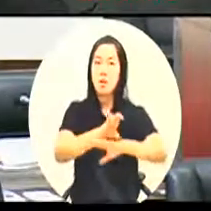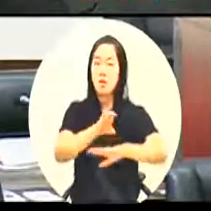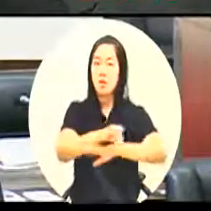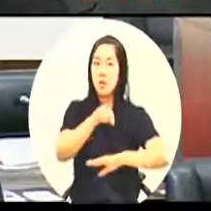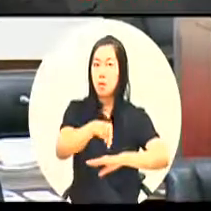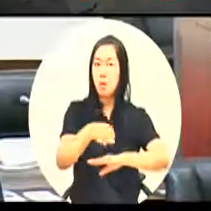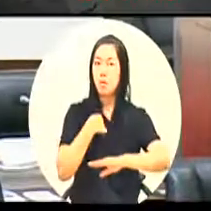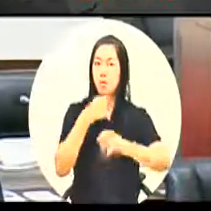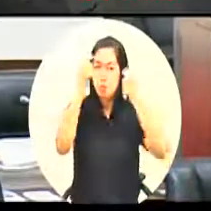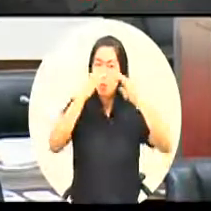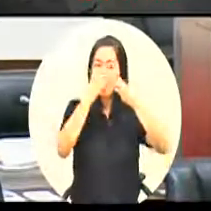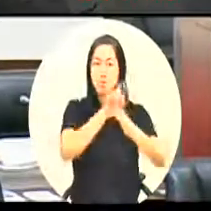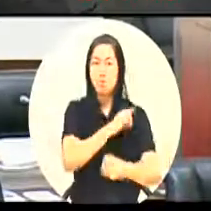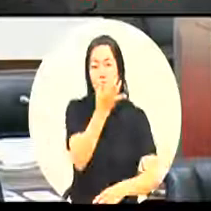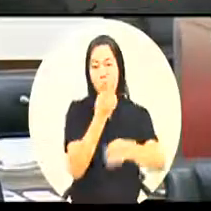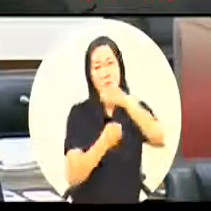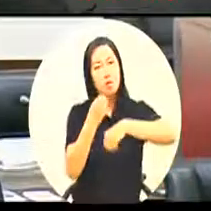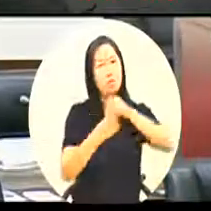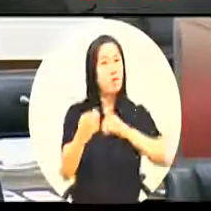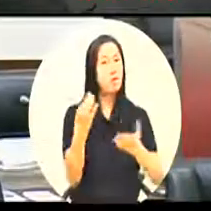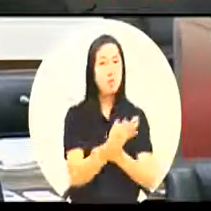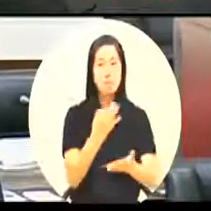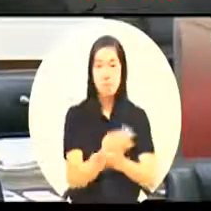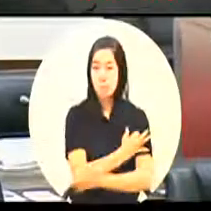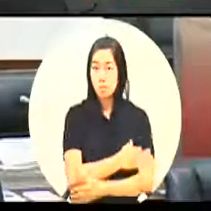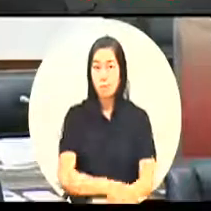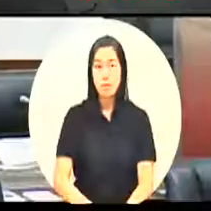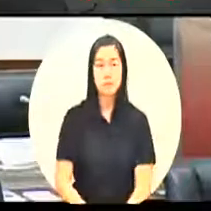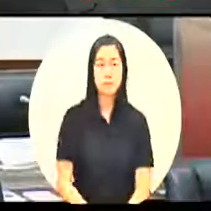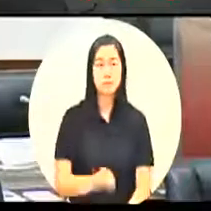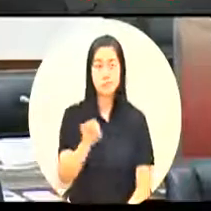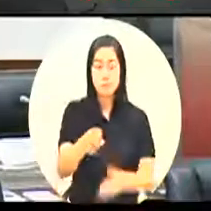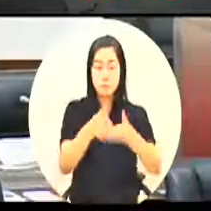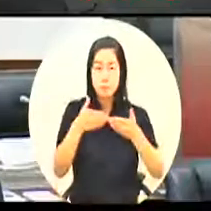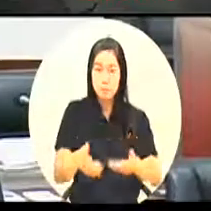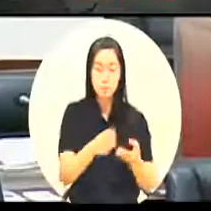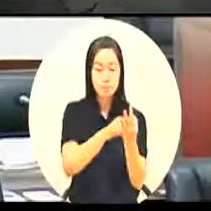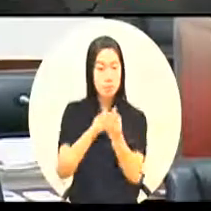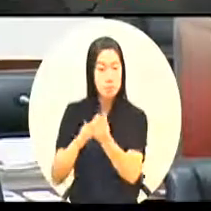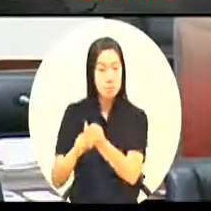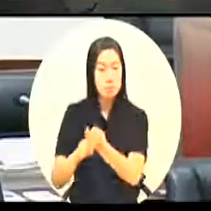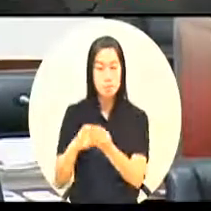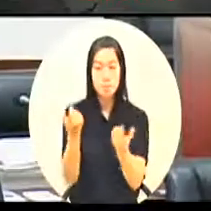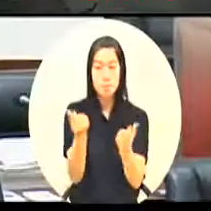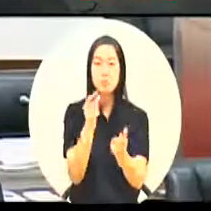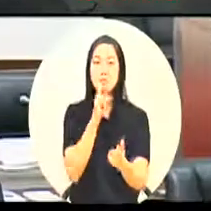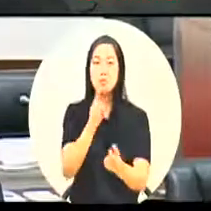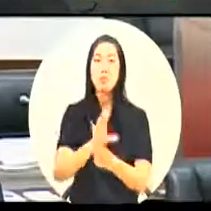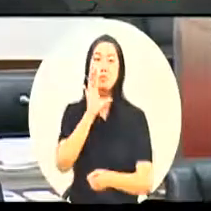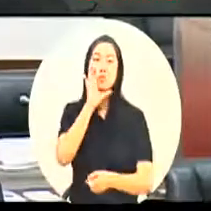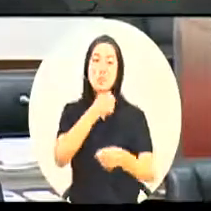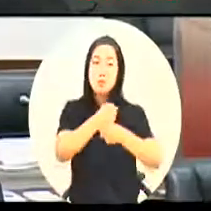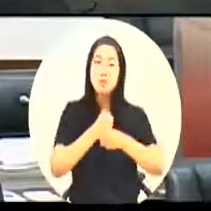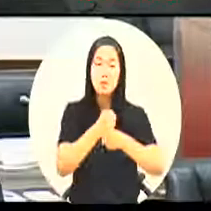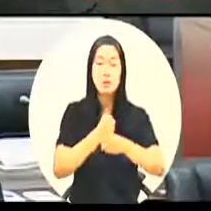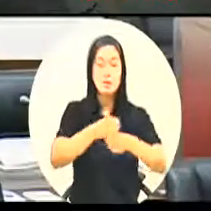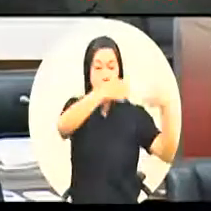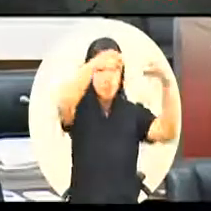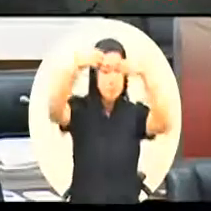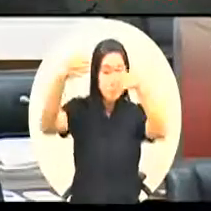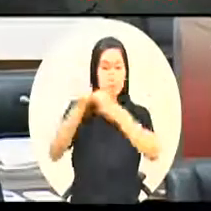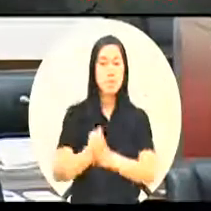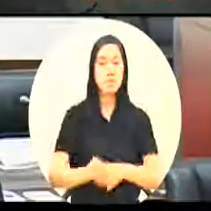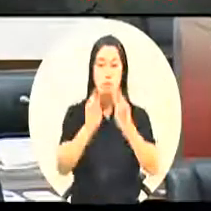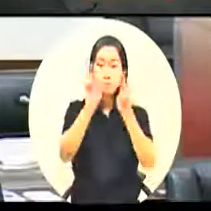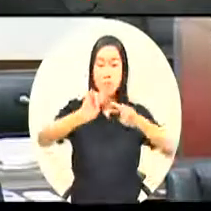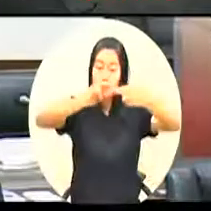处理，所以我跟市长报告哈，这很多重要的。那你说那些什么哈马星、地线、电线电缆地